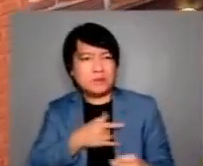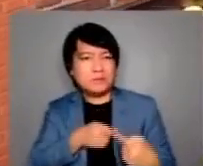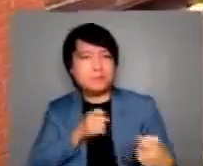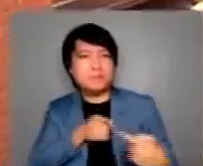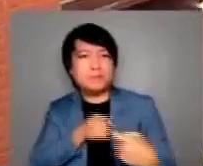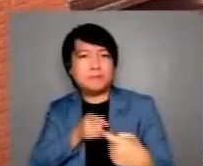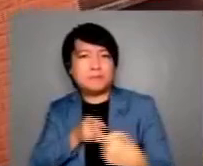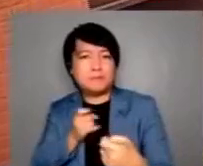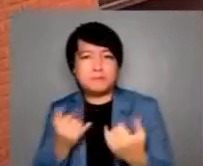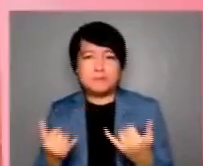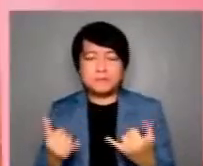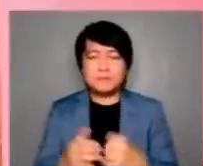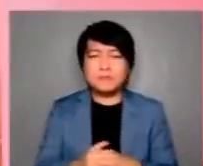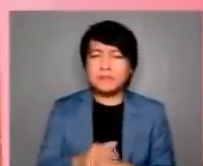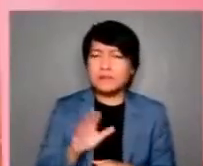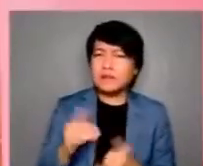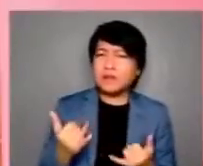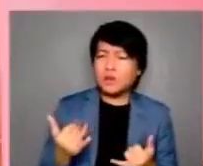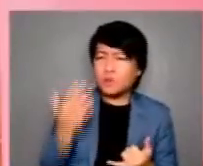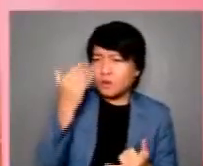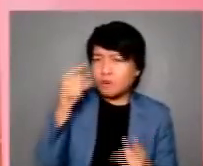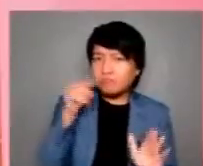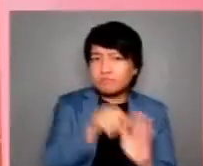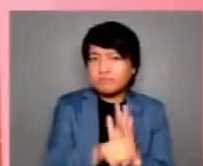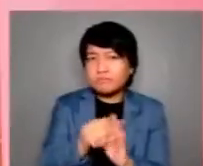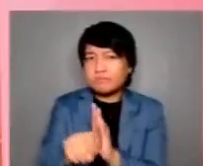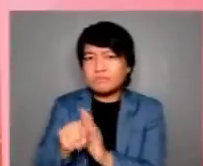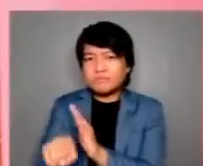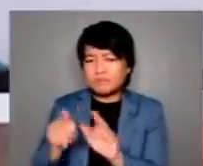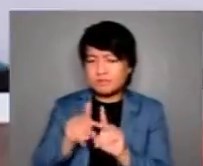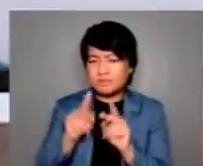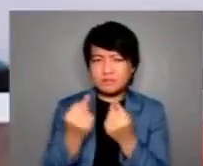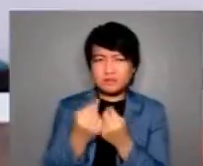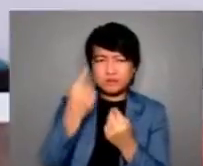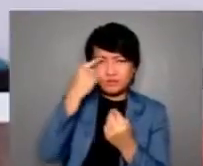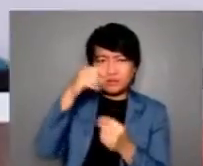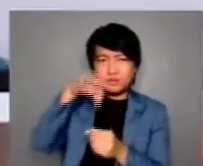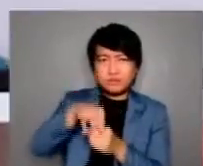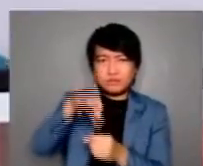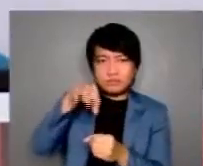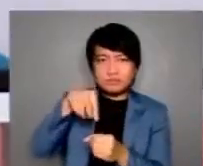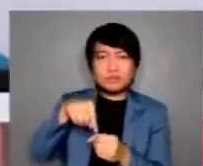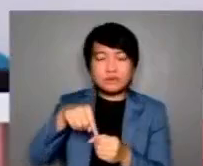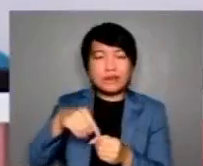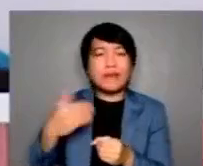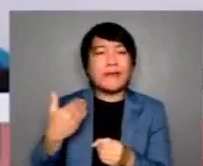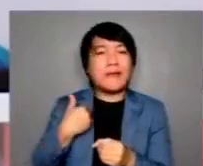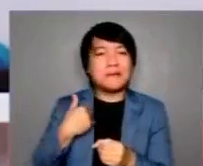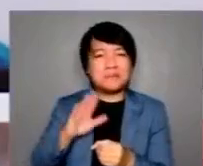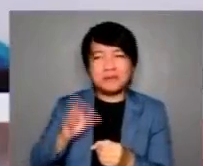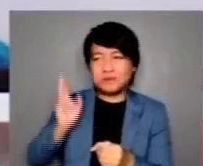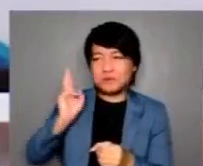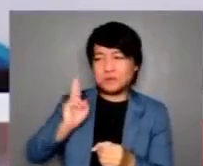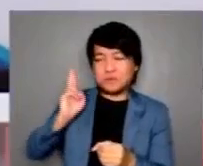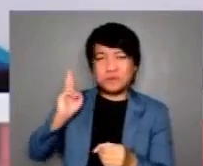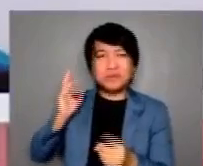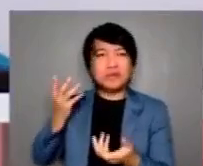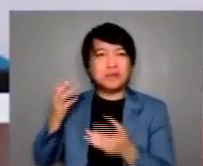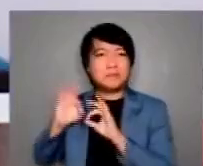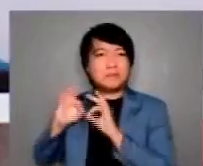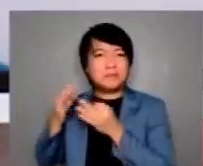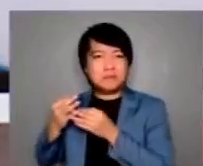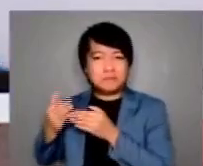Bakit nagkakapaan Ano bang meron yung posisyon na yan ah meron din po kasi silang Ira at the same time Syempre at ang pinakaimportante dito